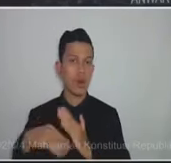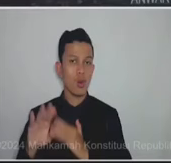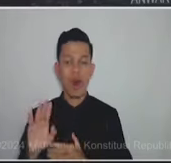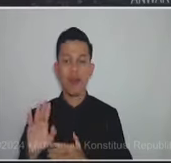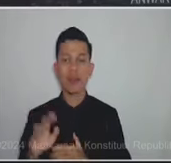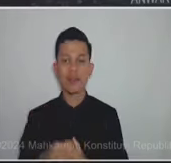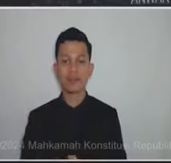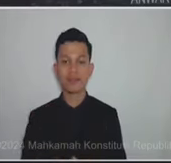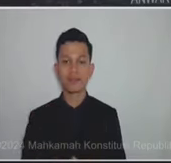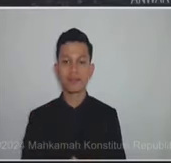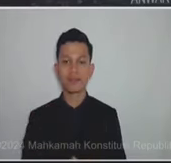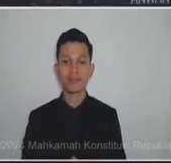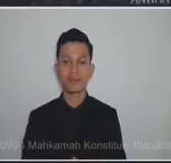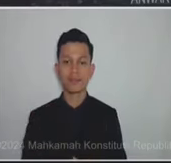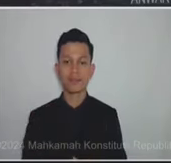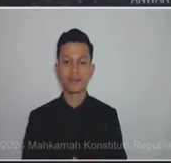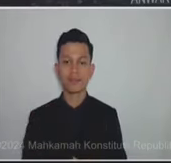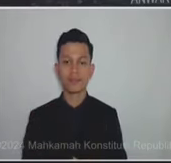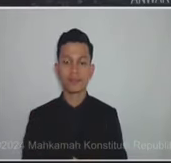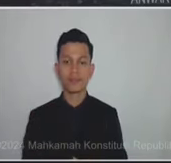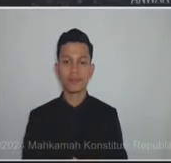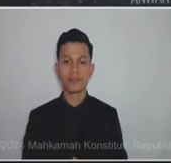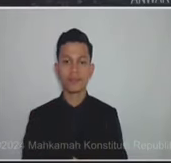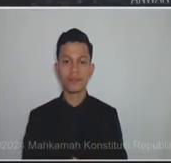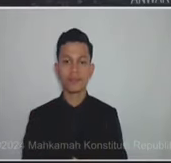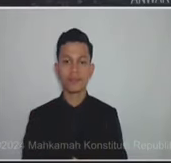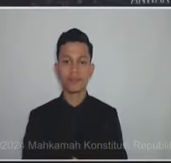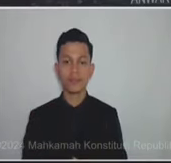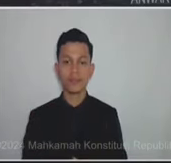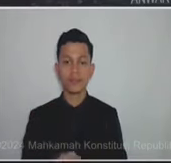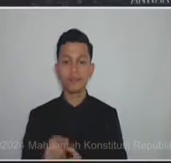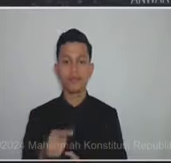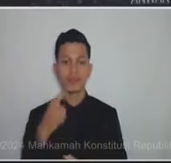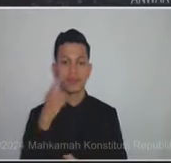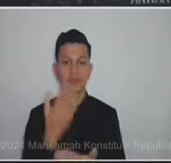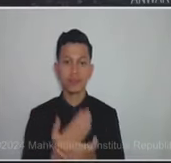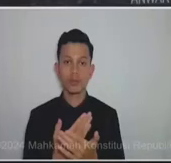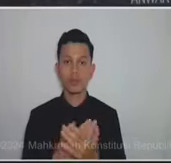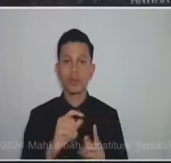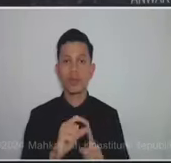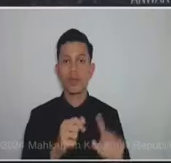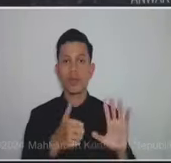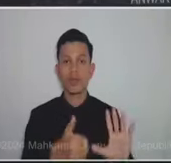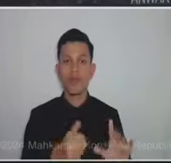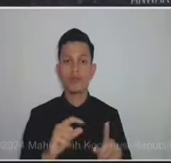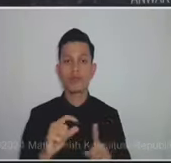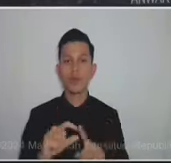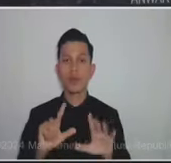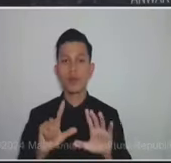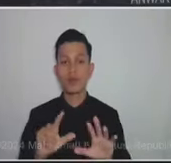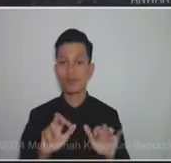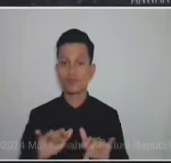organisasi partai gelola bukti P6 P7 dan